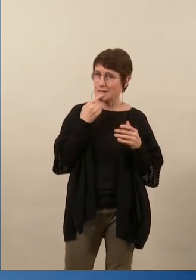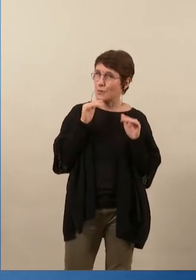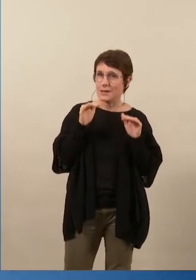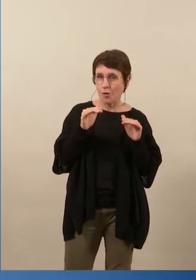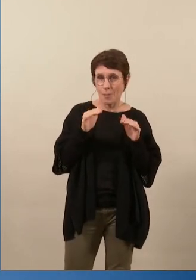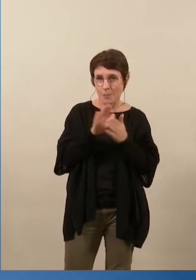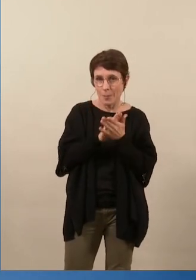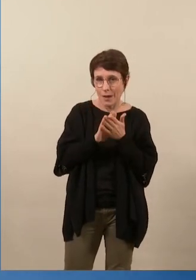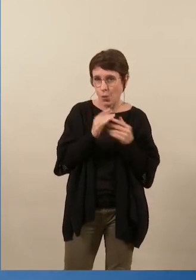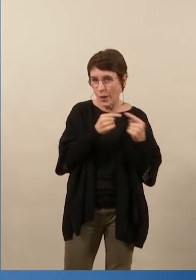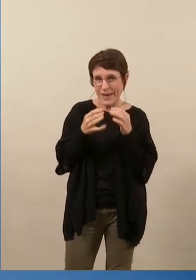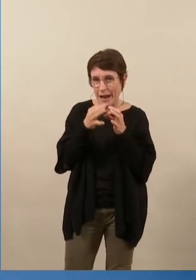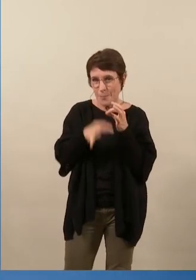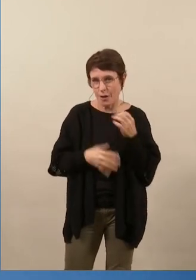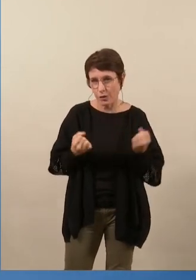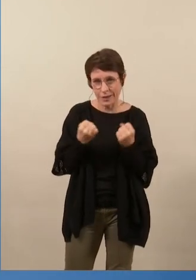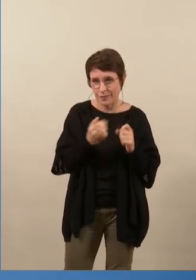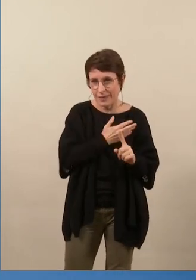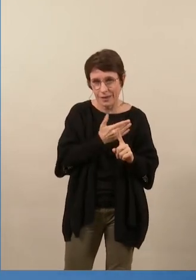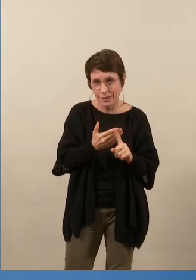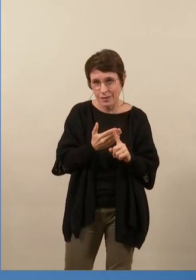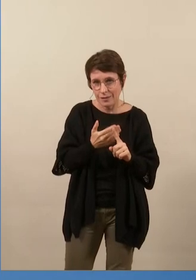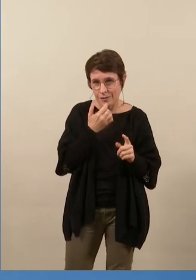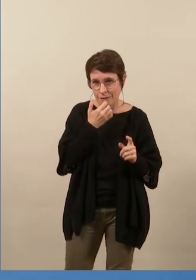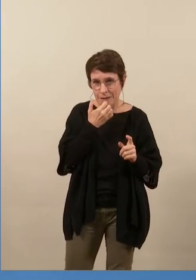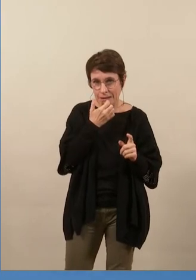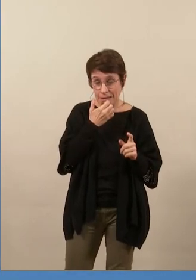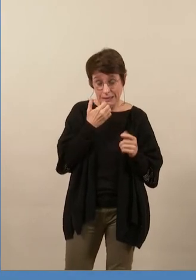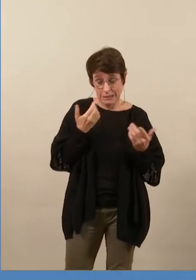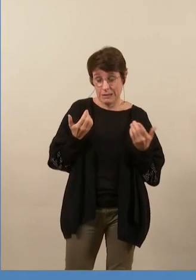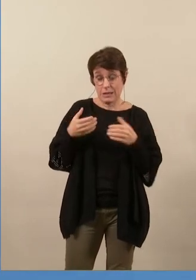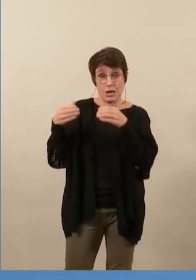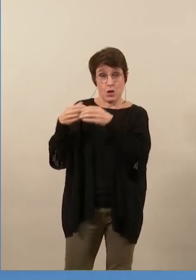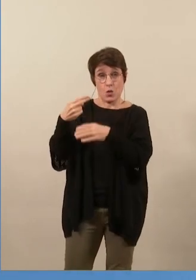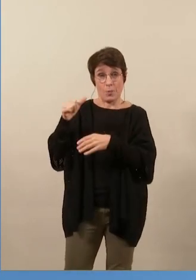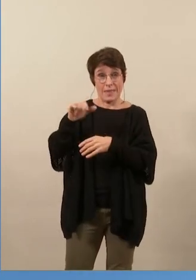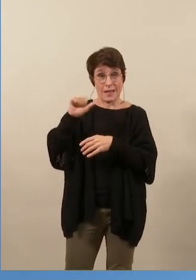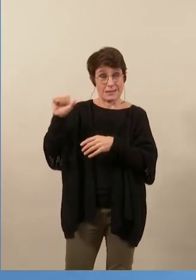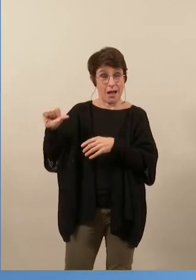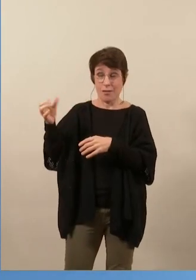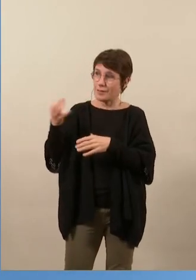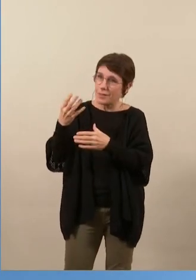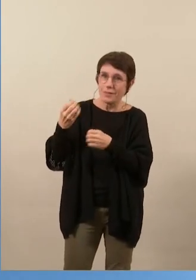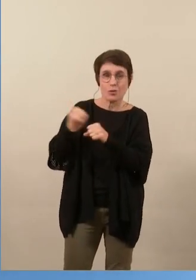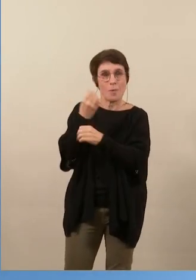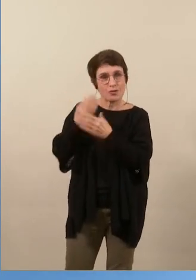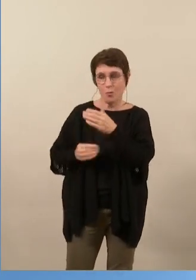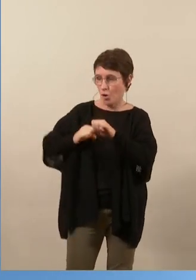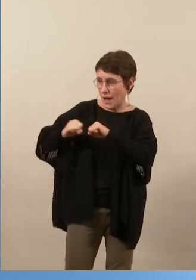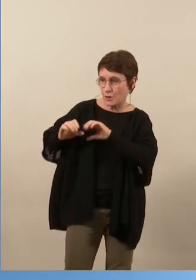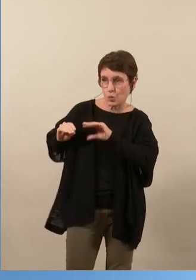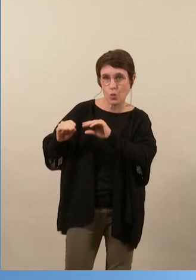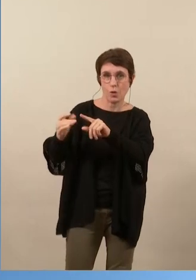pardonnez-moi et et je trouve qu'en cela les les propos du groupe NASA sont légitimes et les attentees du groupe NASA sont légitimes comme d'ailleurs de la part des